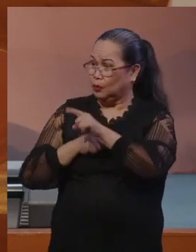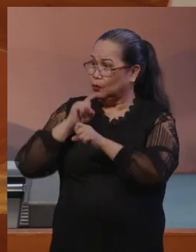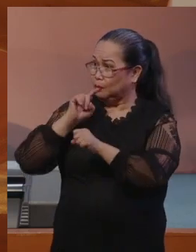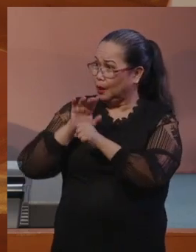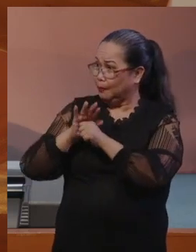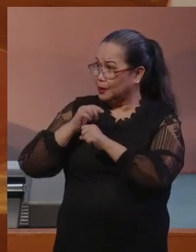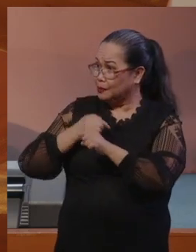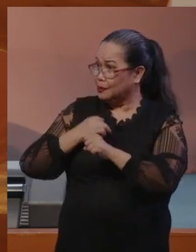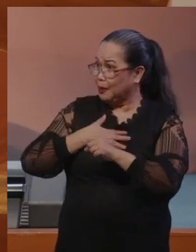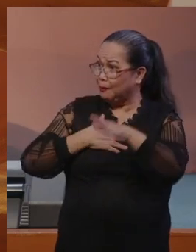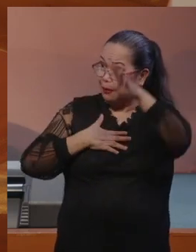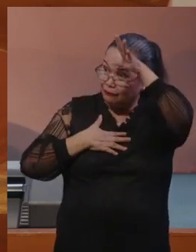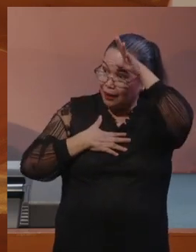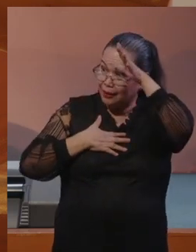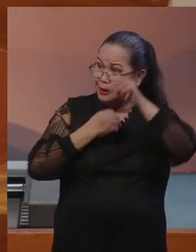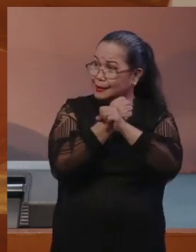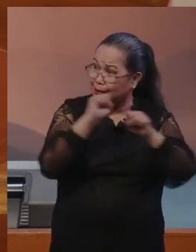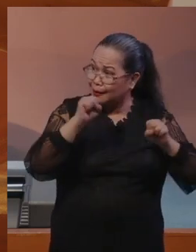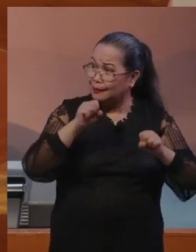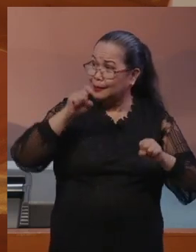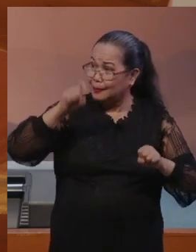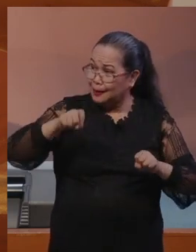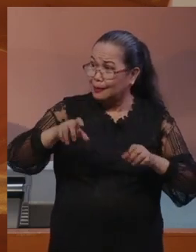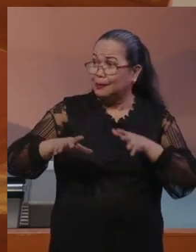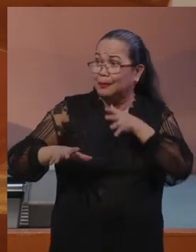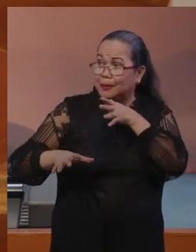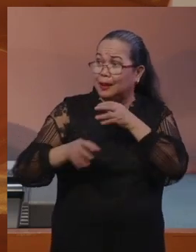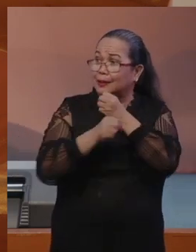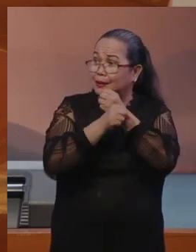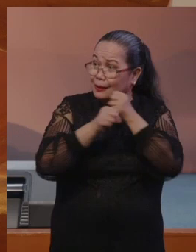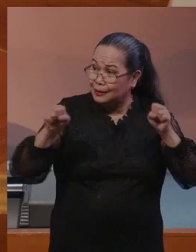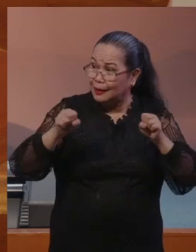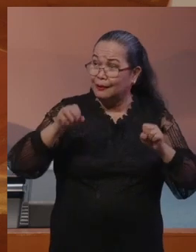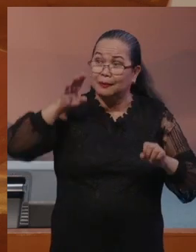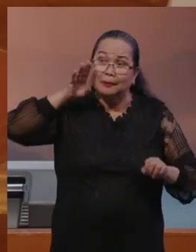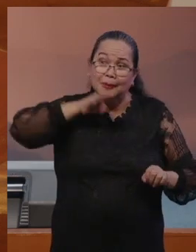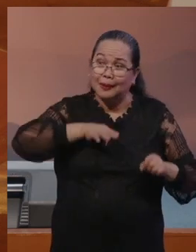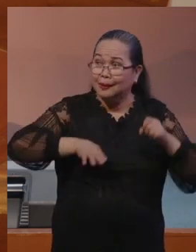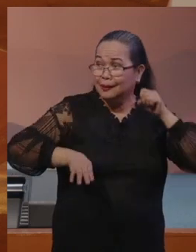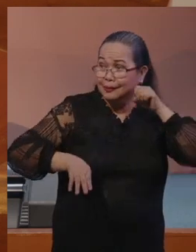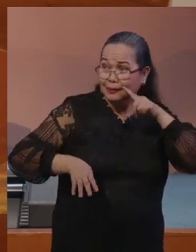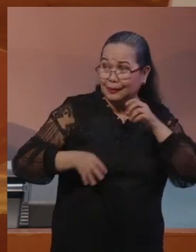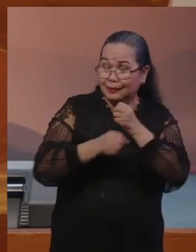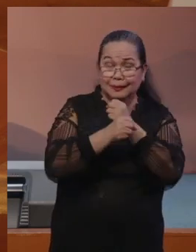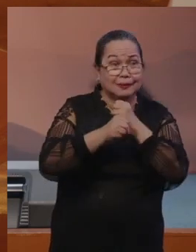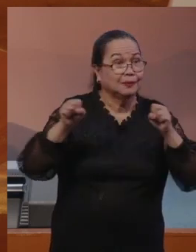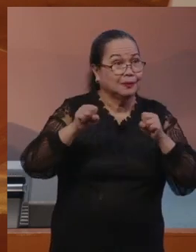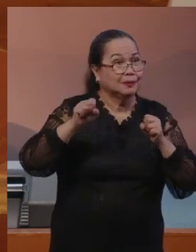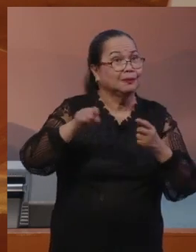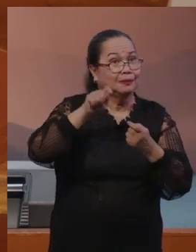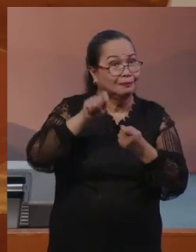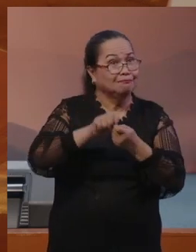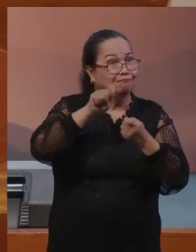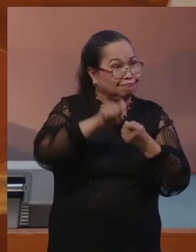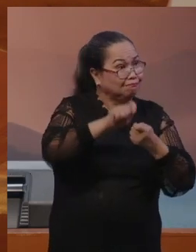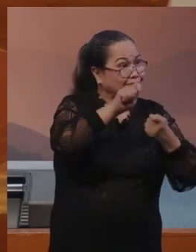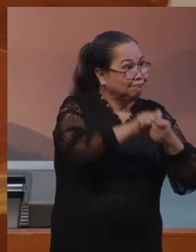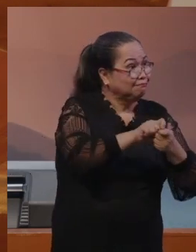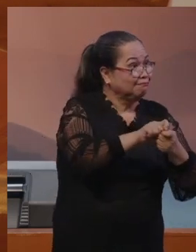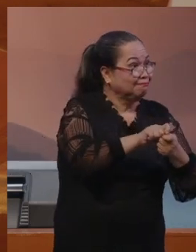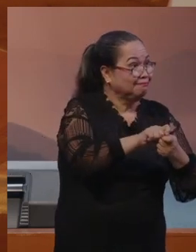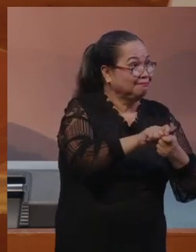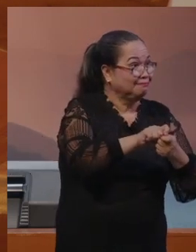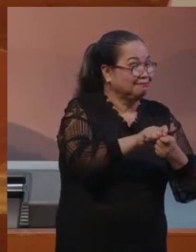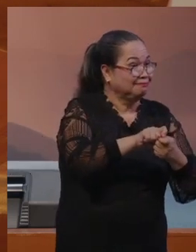my father and my mother, my brothers and sisters. Ba, specific siya, no?